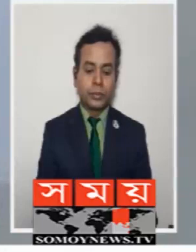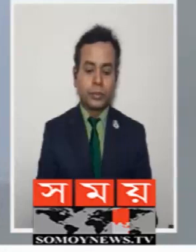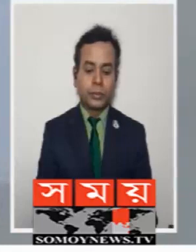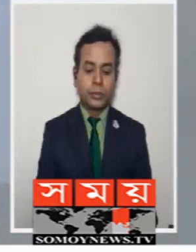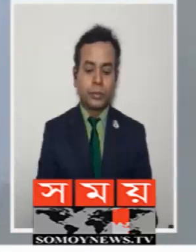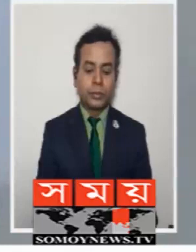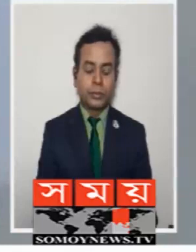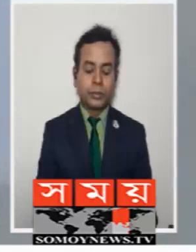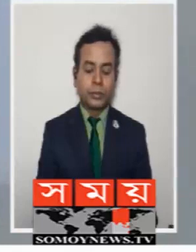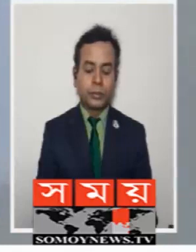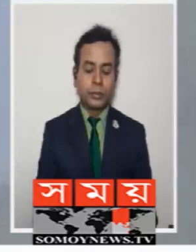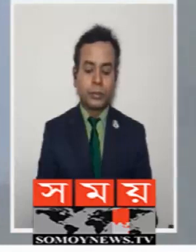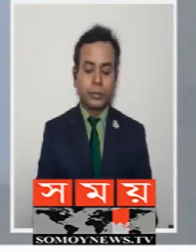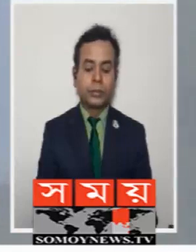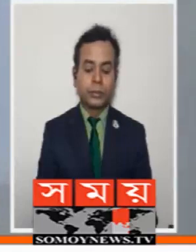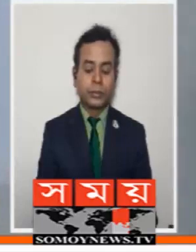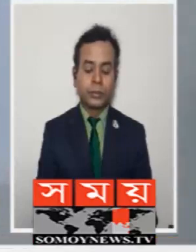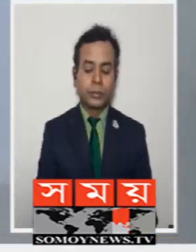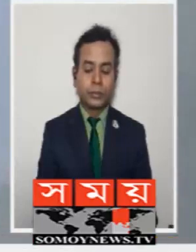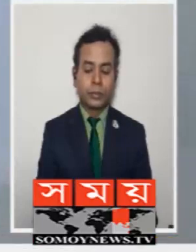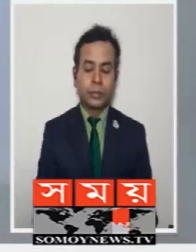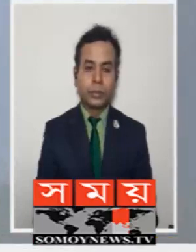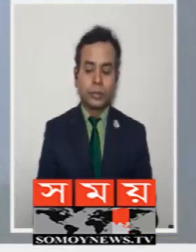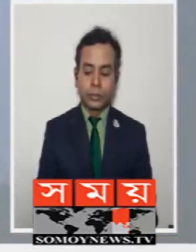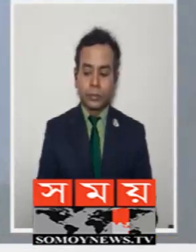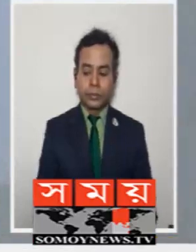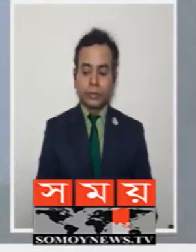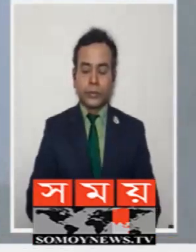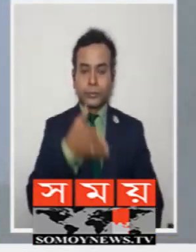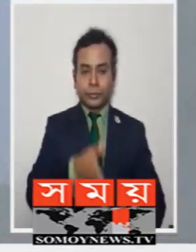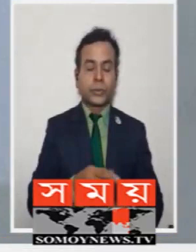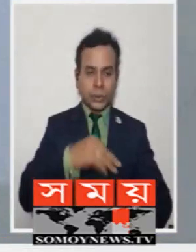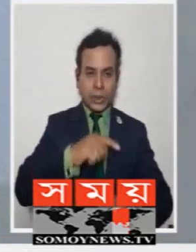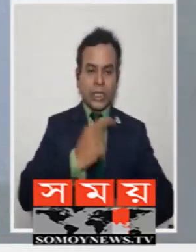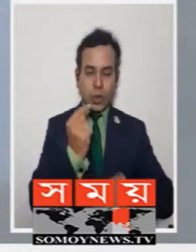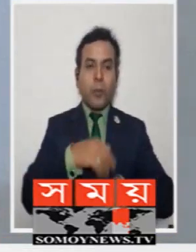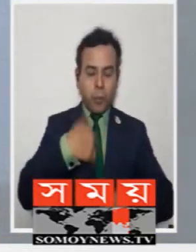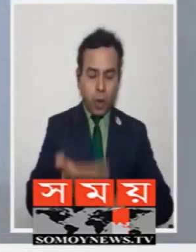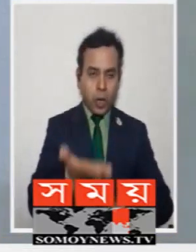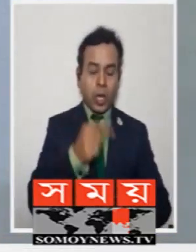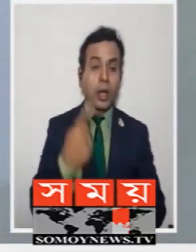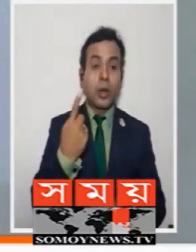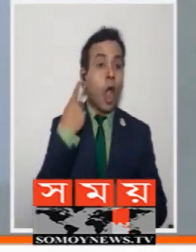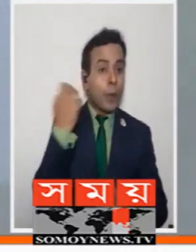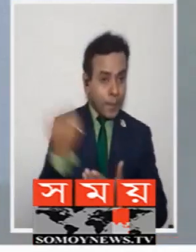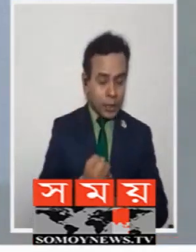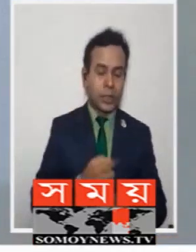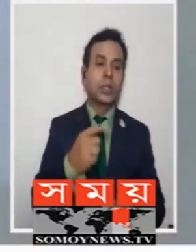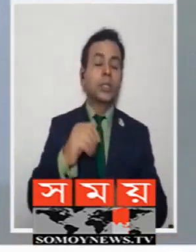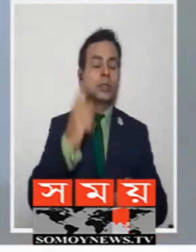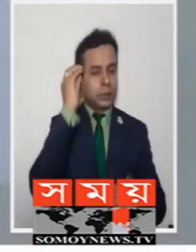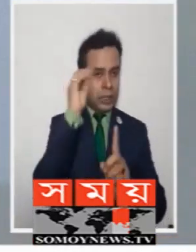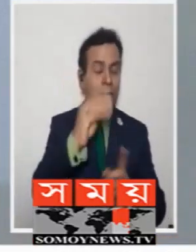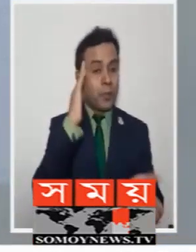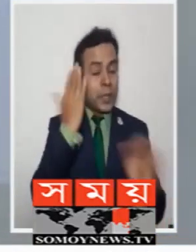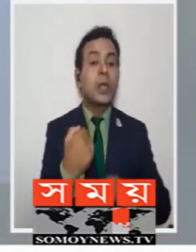তথ্য বিশ্লেষণের দিকে যাব যারা মৃত্যুবরণ করেছেন। আমরা অন্য তথ্যগুলোর দিকে যাই। আমরা যা শনাক্ত করেছি এ